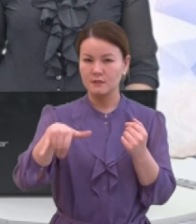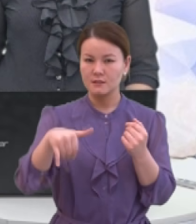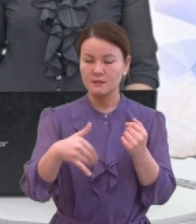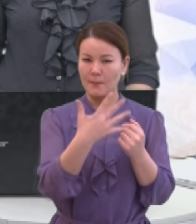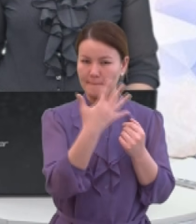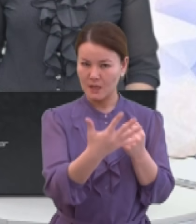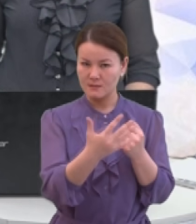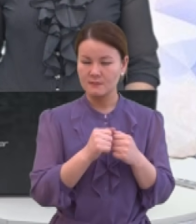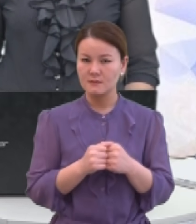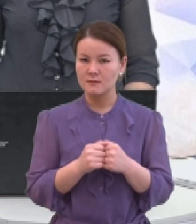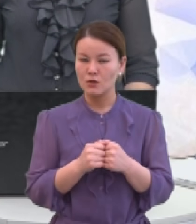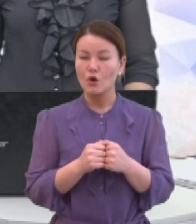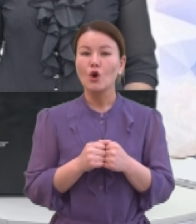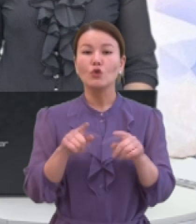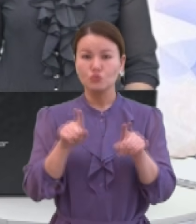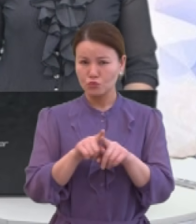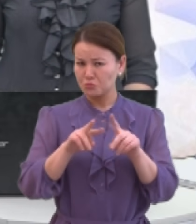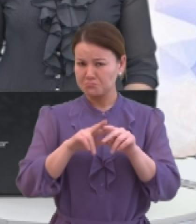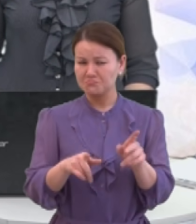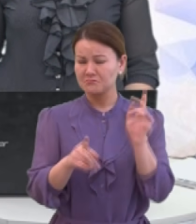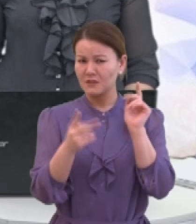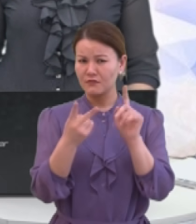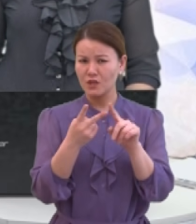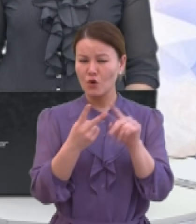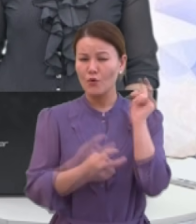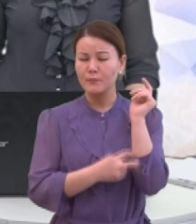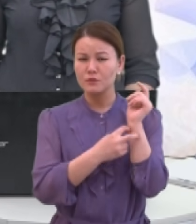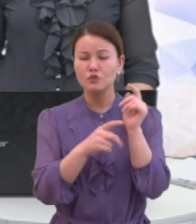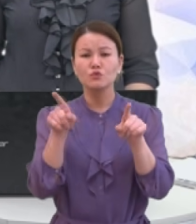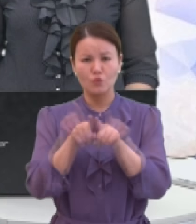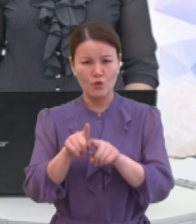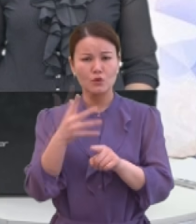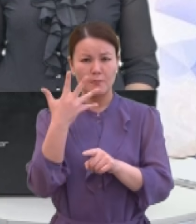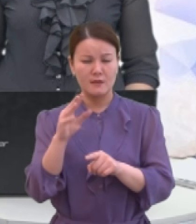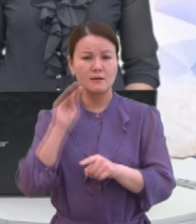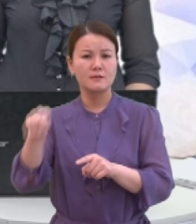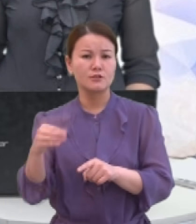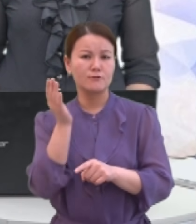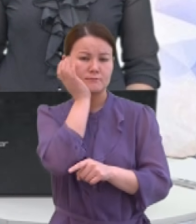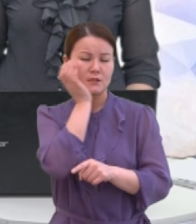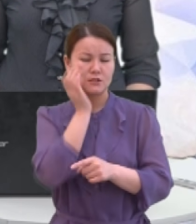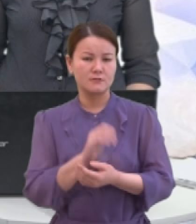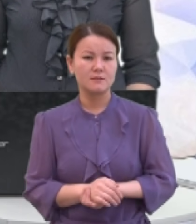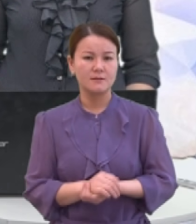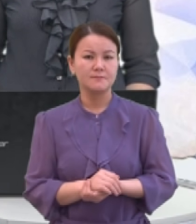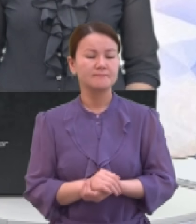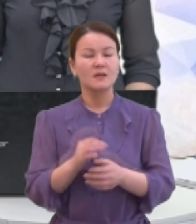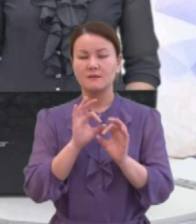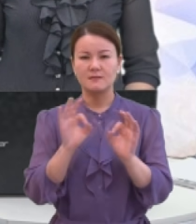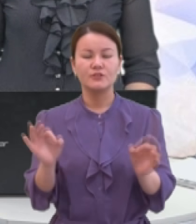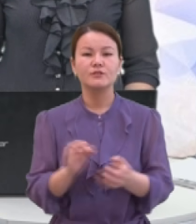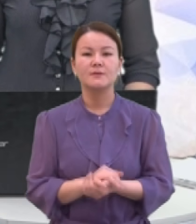орешков то и сестренка положила тоже 5 орешков замечательно